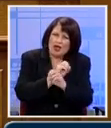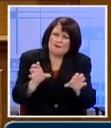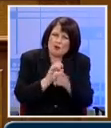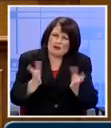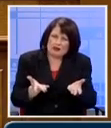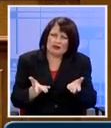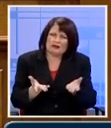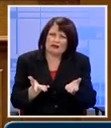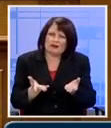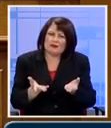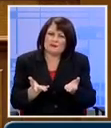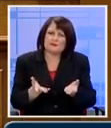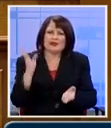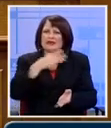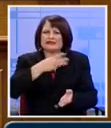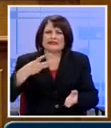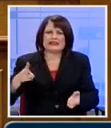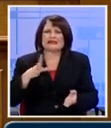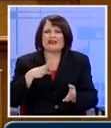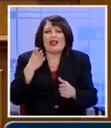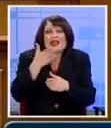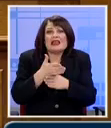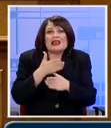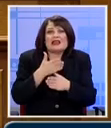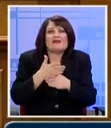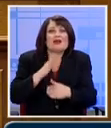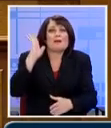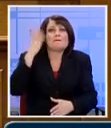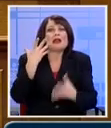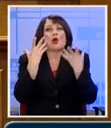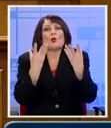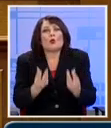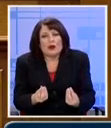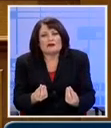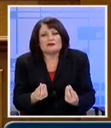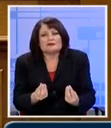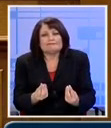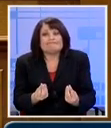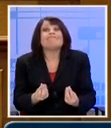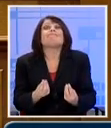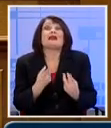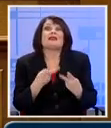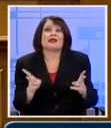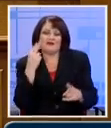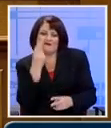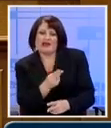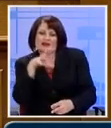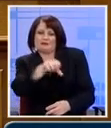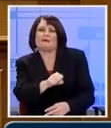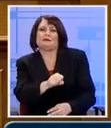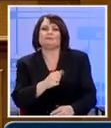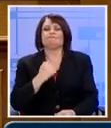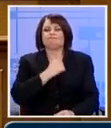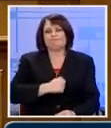Θέλει ο ΣΥΡΙΖΑ να κρυφτεί, αλλά οι παλιές συνήθειες δεν τα αφήνουν. Και πάνω στη στενοχώρια